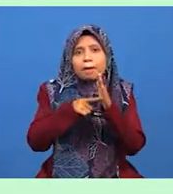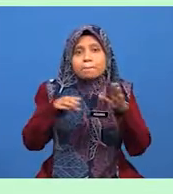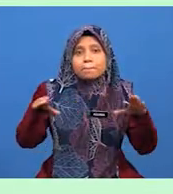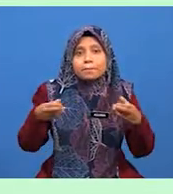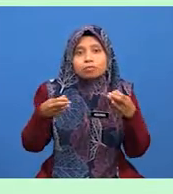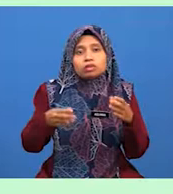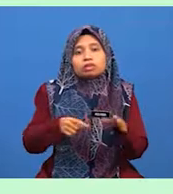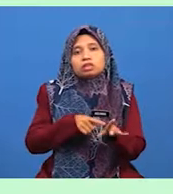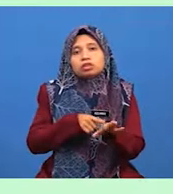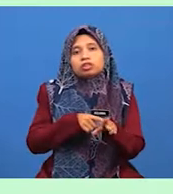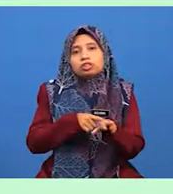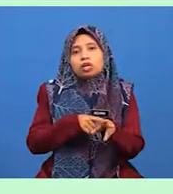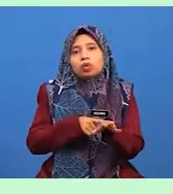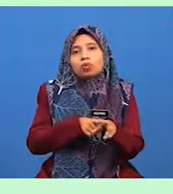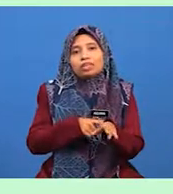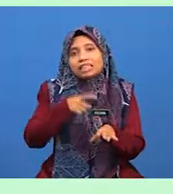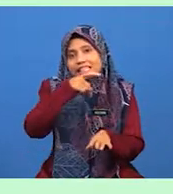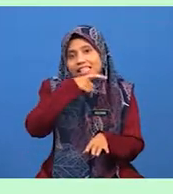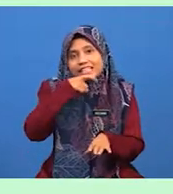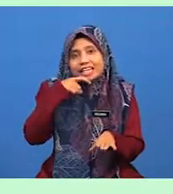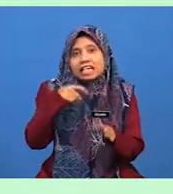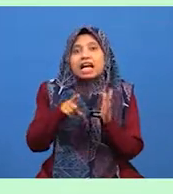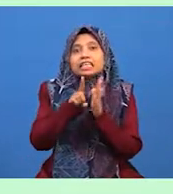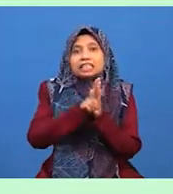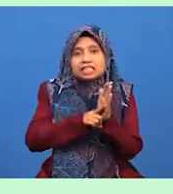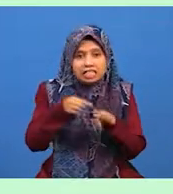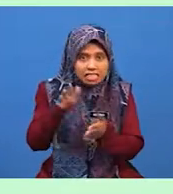Daun-daun kering disapu oleh Kalis.